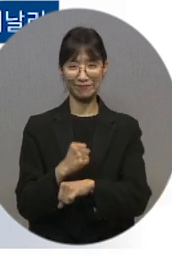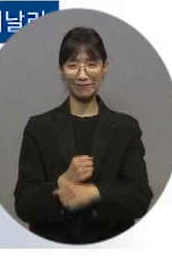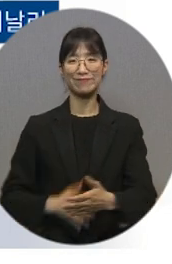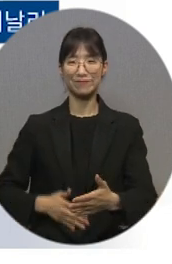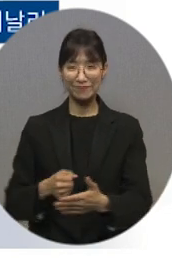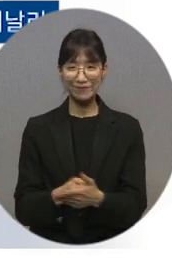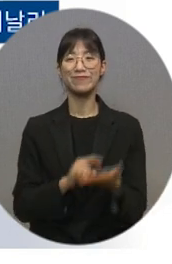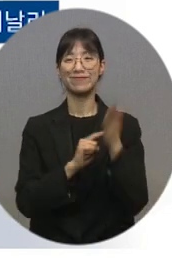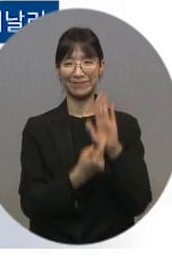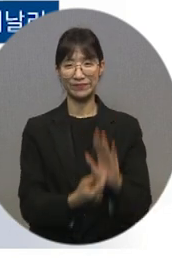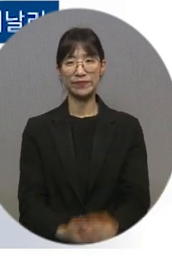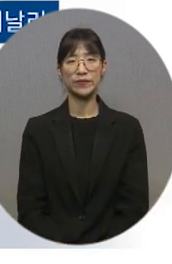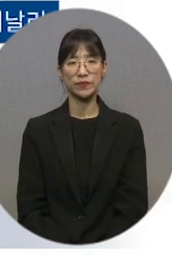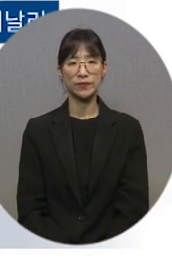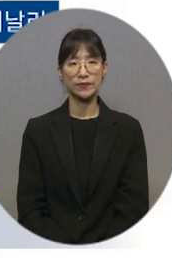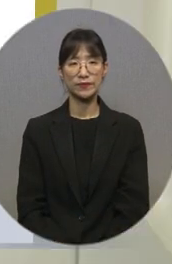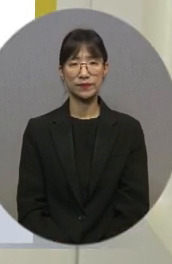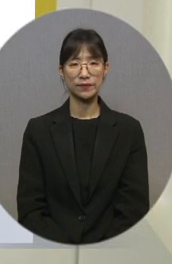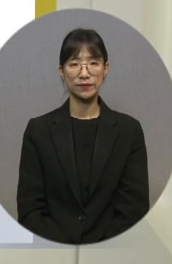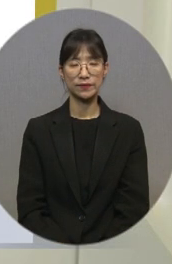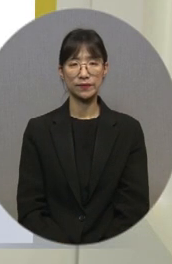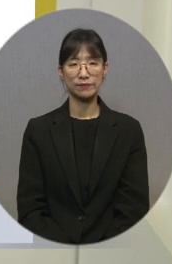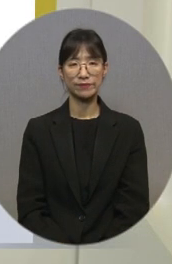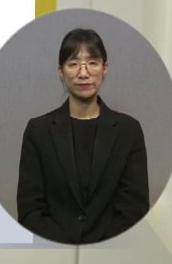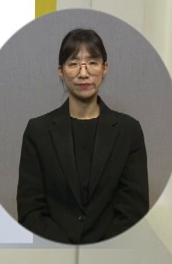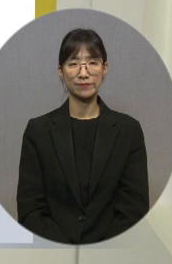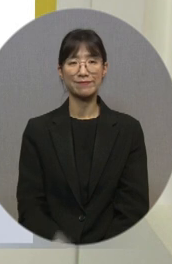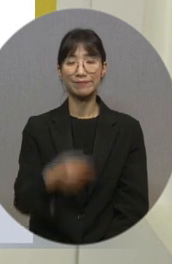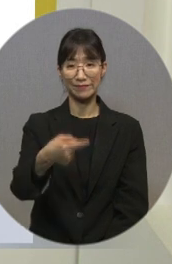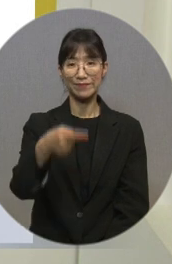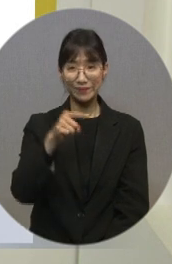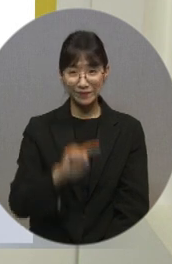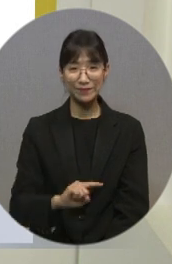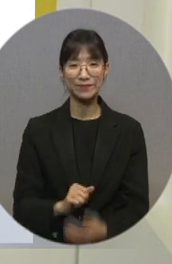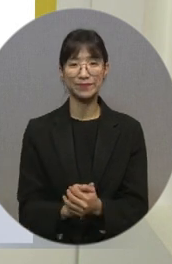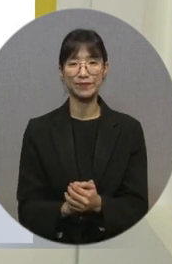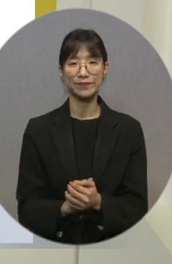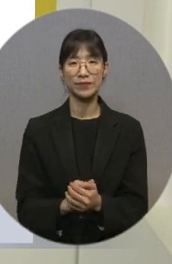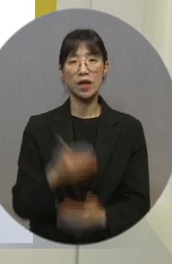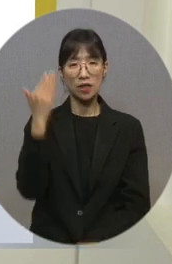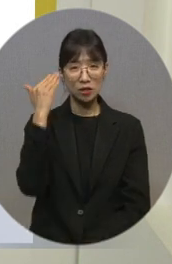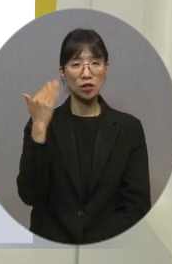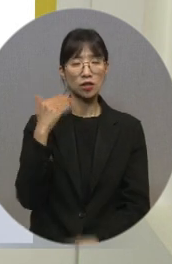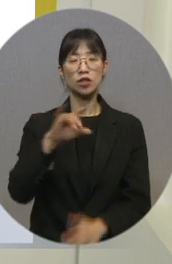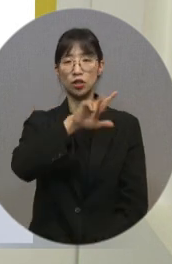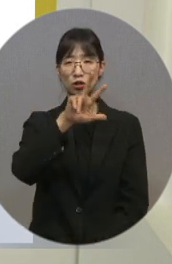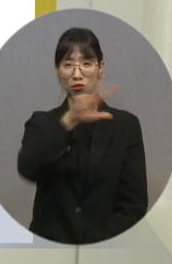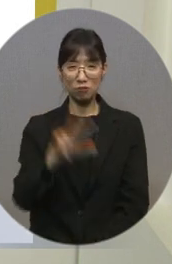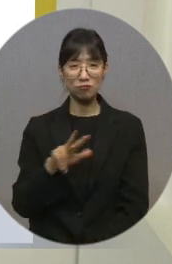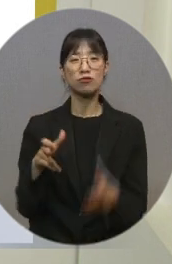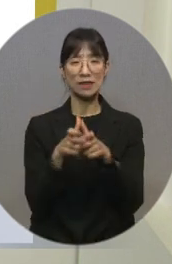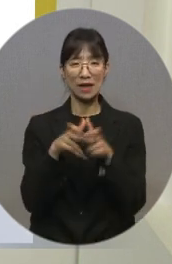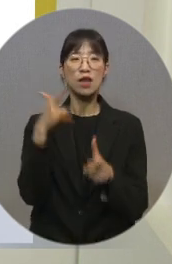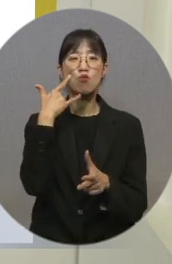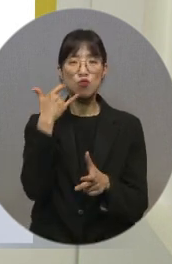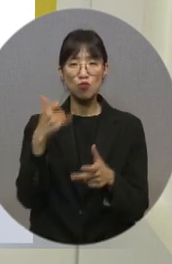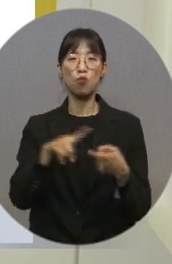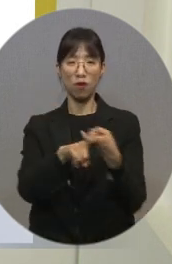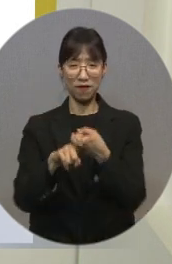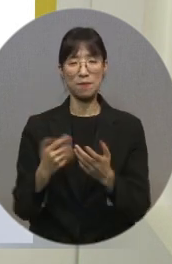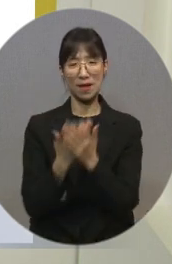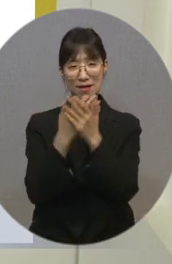밝히기도 했습니다 다음 뉴스입니다 전국 장애인 부모 연대가 발달장애인